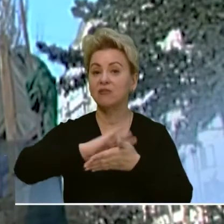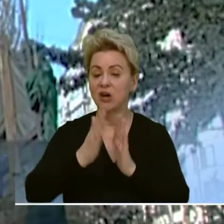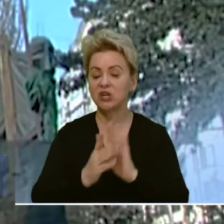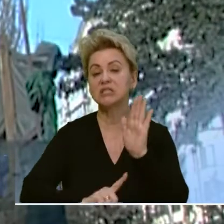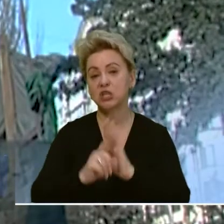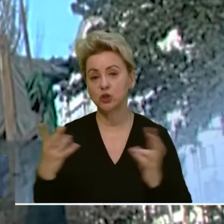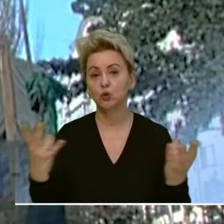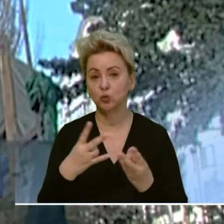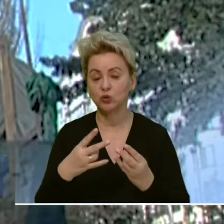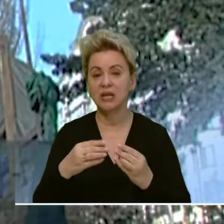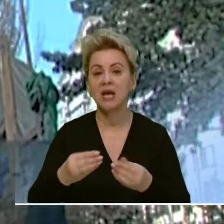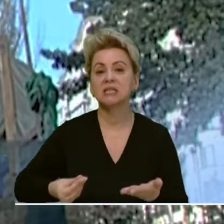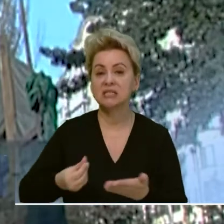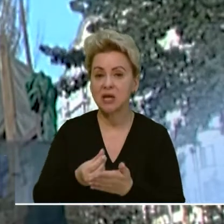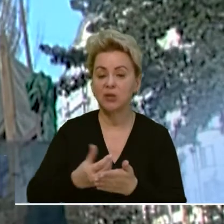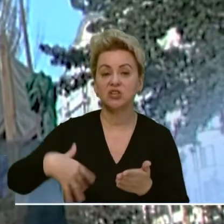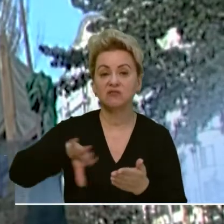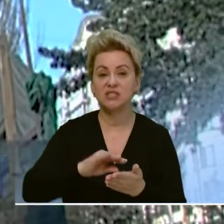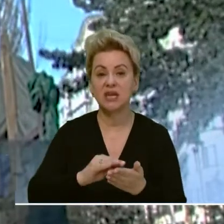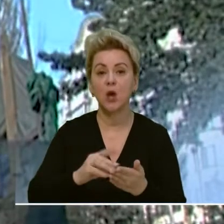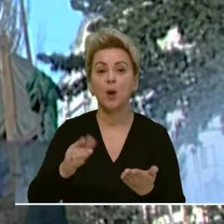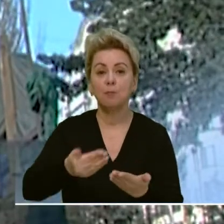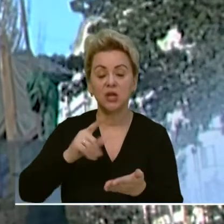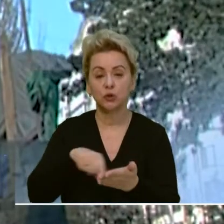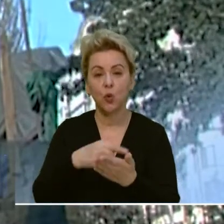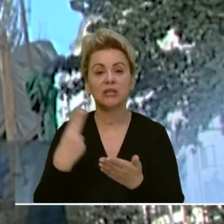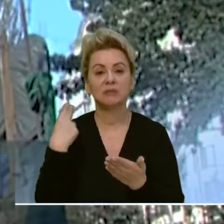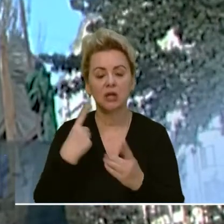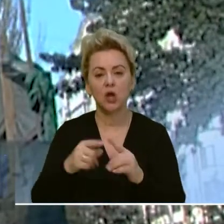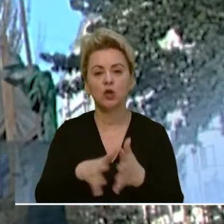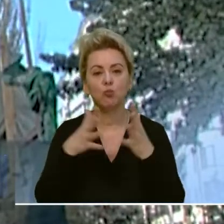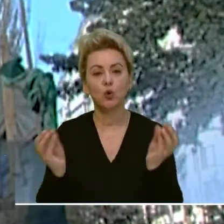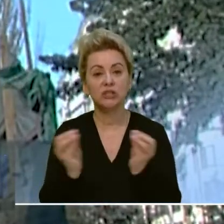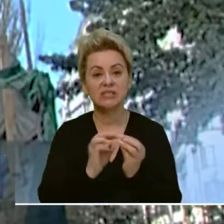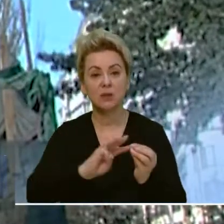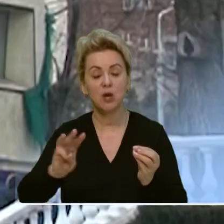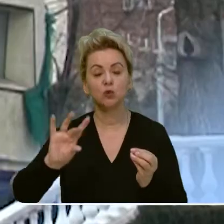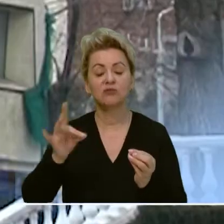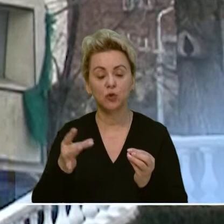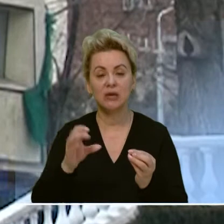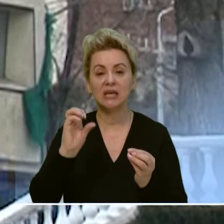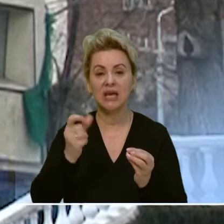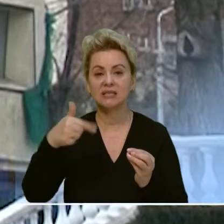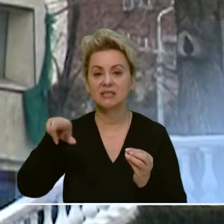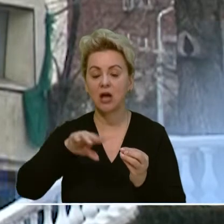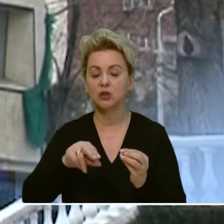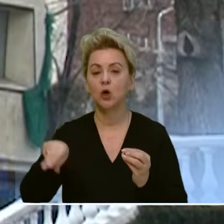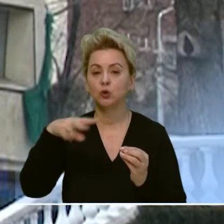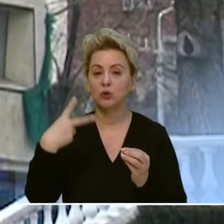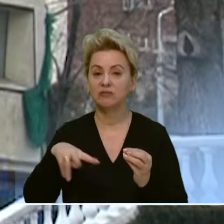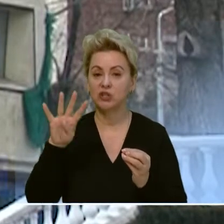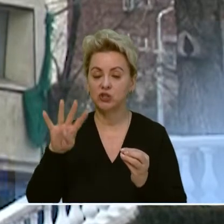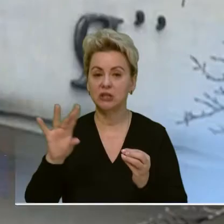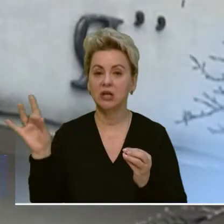но сначала ему предстоит погасить все имеющиеся перед муниципалитетом долги, а это более 10 миллионов рублей. Елена Сарксян, Артем Черных,